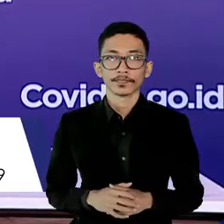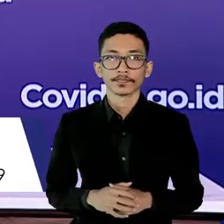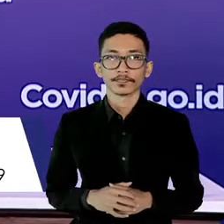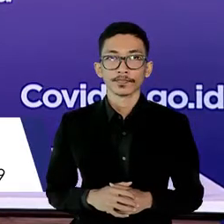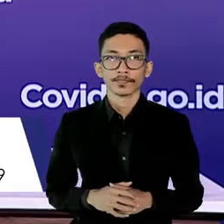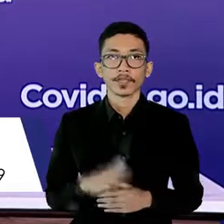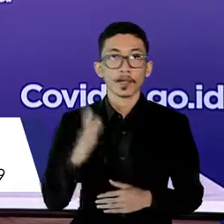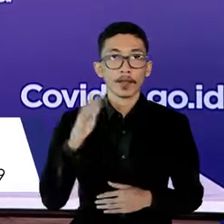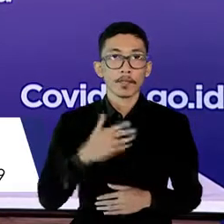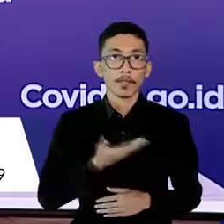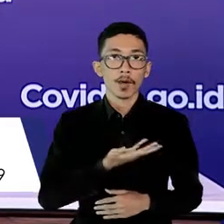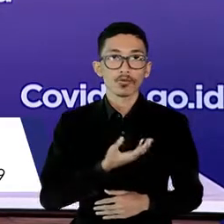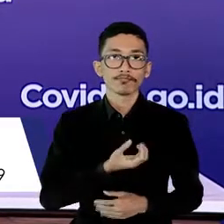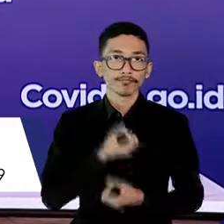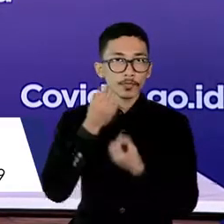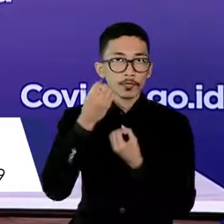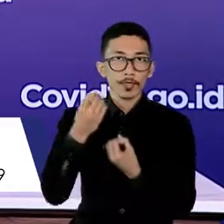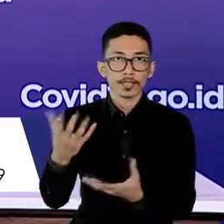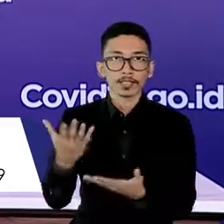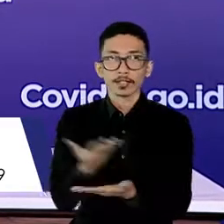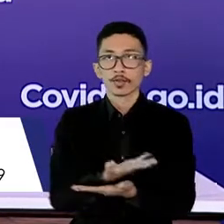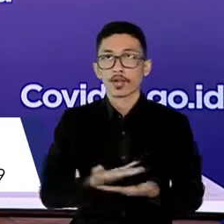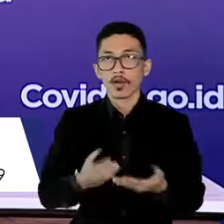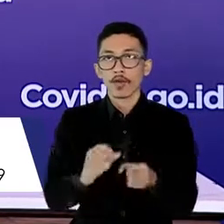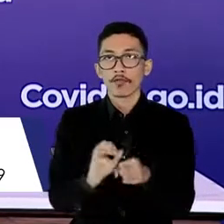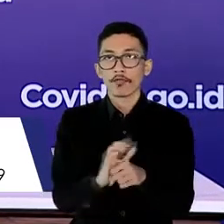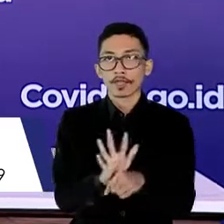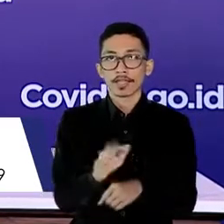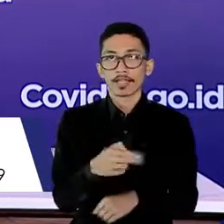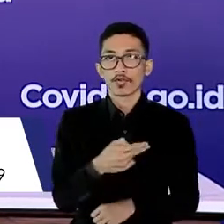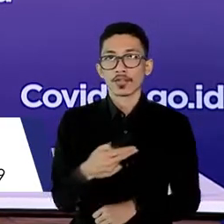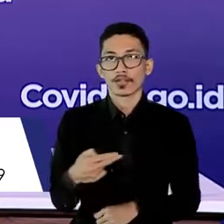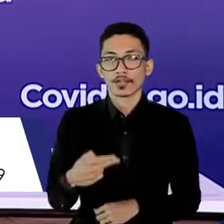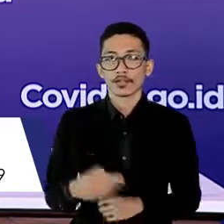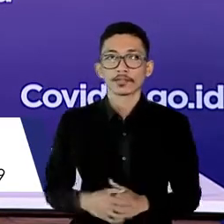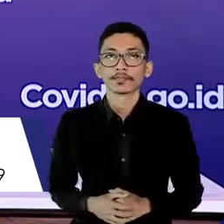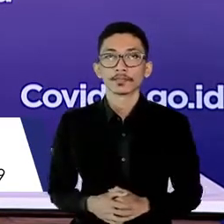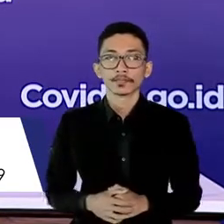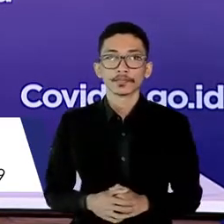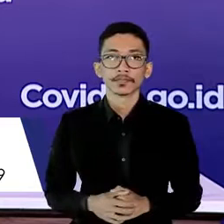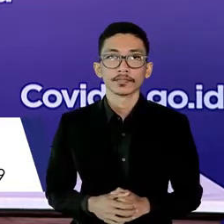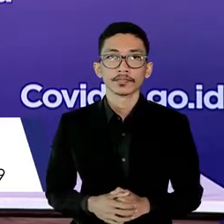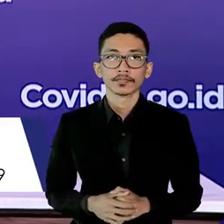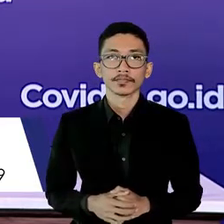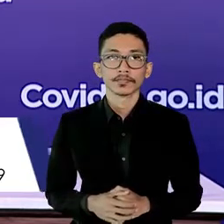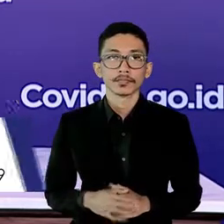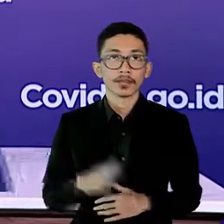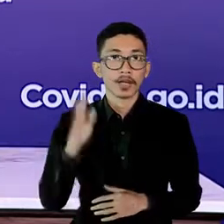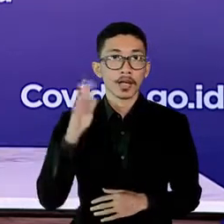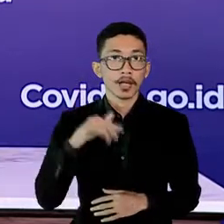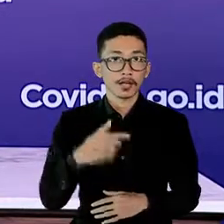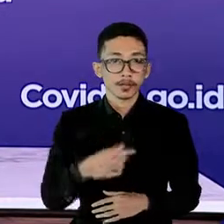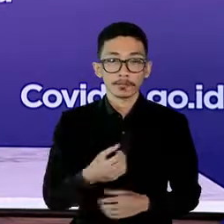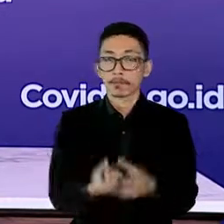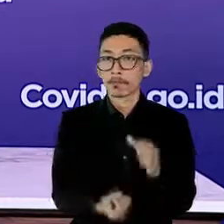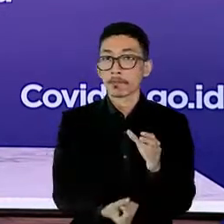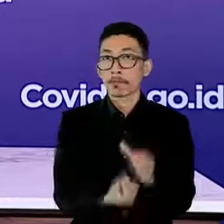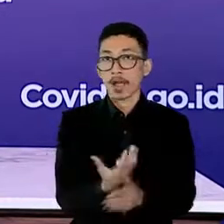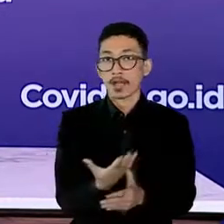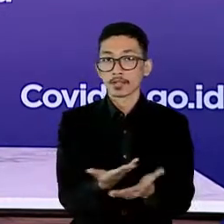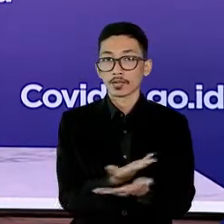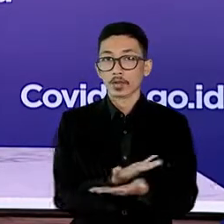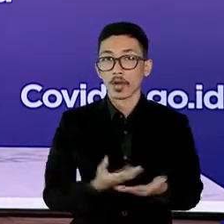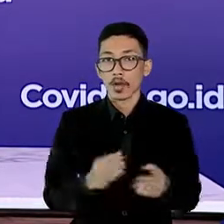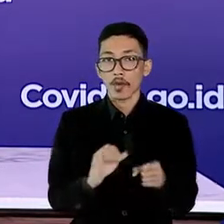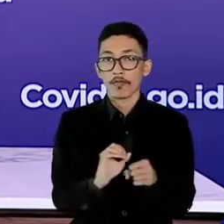akan menyampaikan perkembangan penanganan copy 19 di Indonesia pada hari ini penyampaian perkembangan copy 19